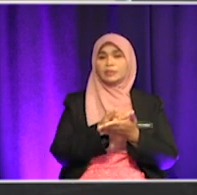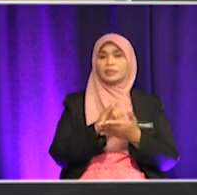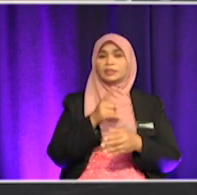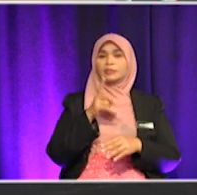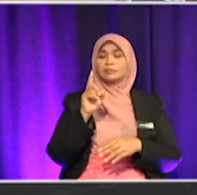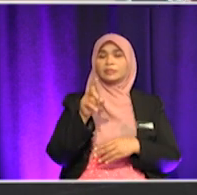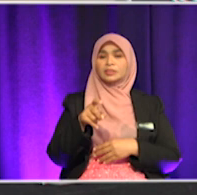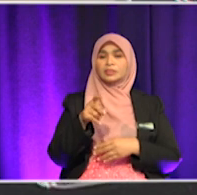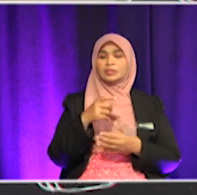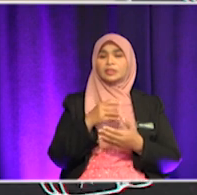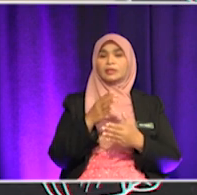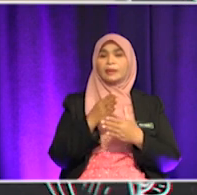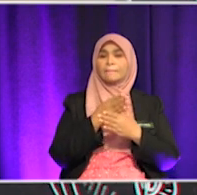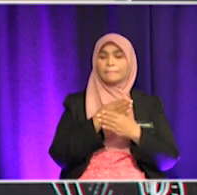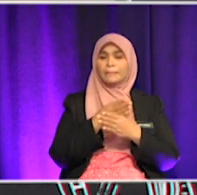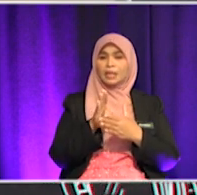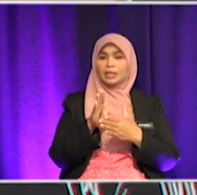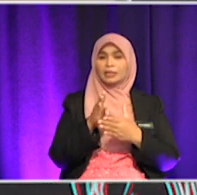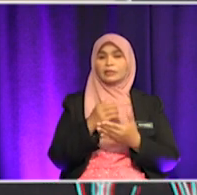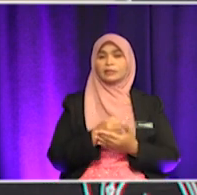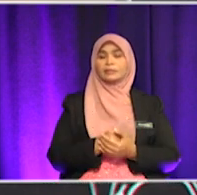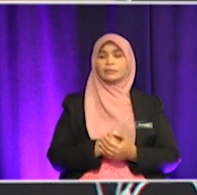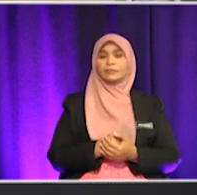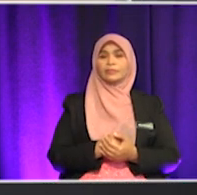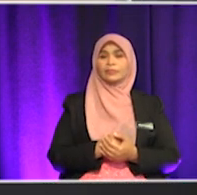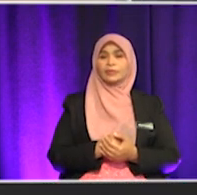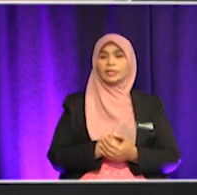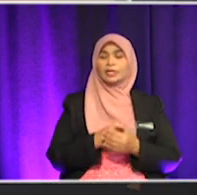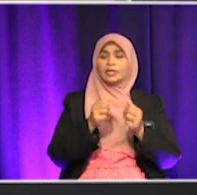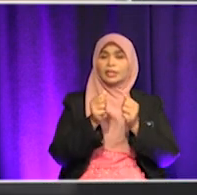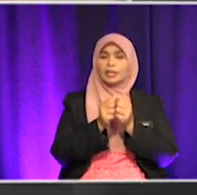kena bahagikan dekat situ. 8 tu kena